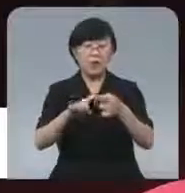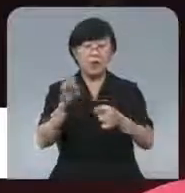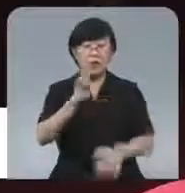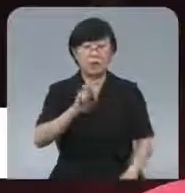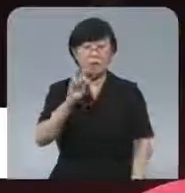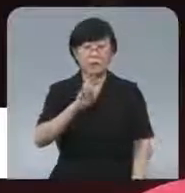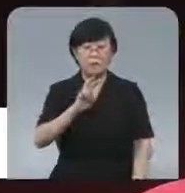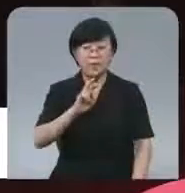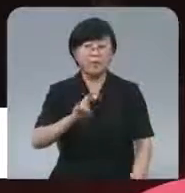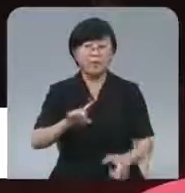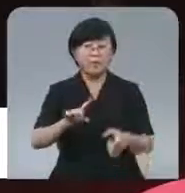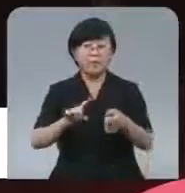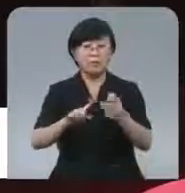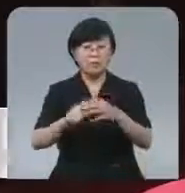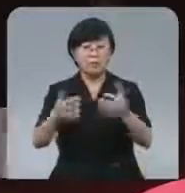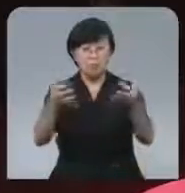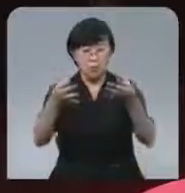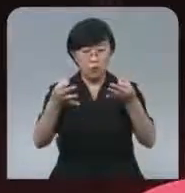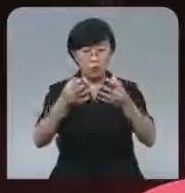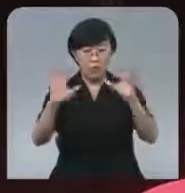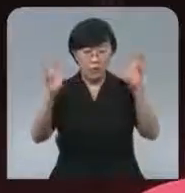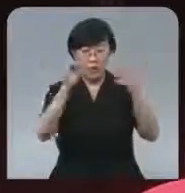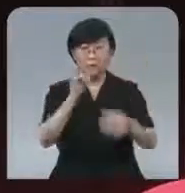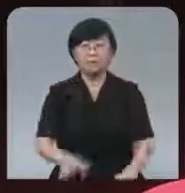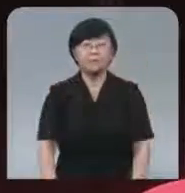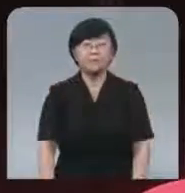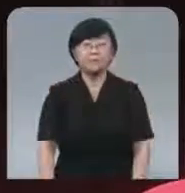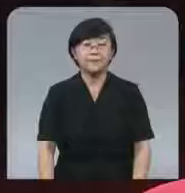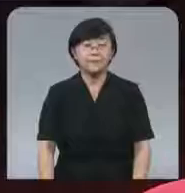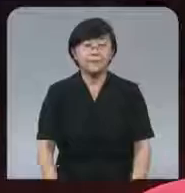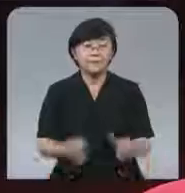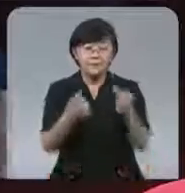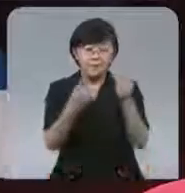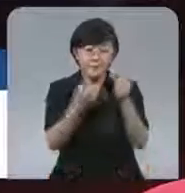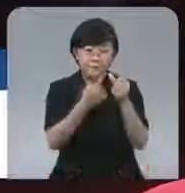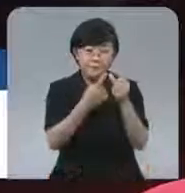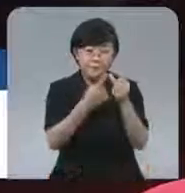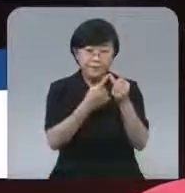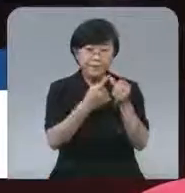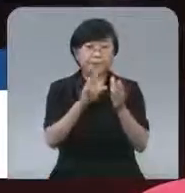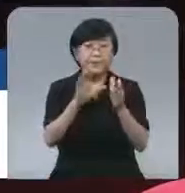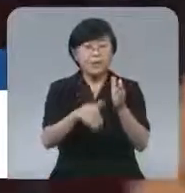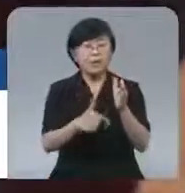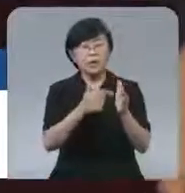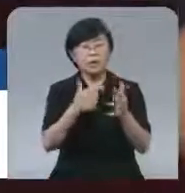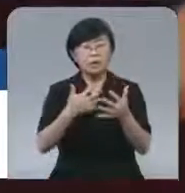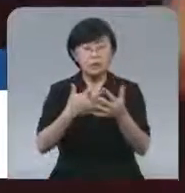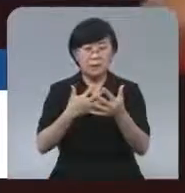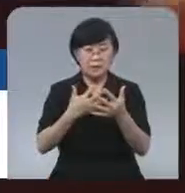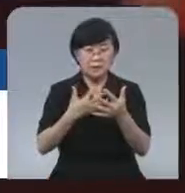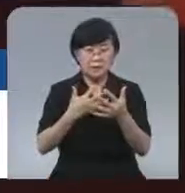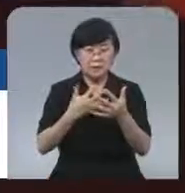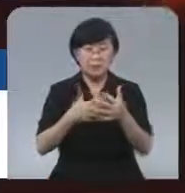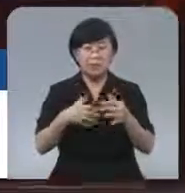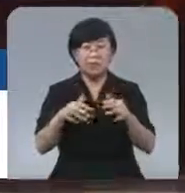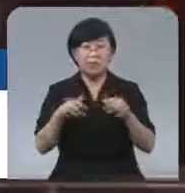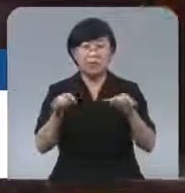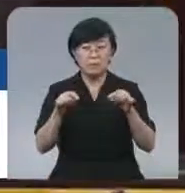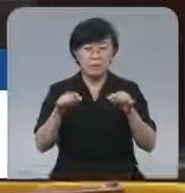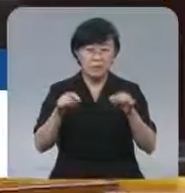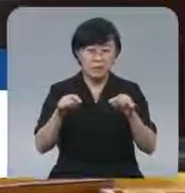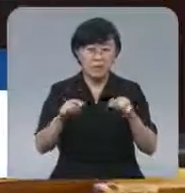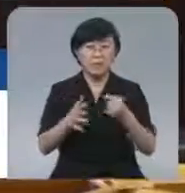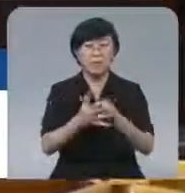он и вспомню что в 2019 году выступил на этом конкурсе неудачно после чего два года